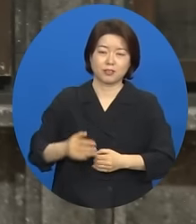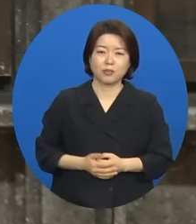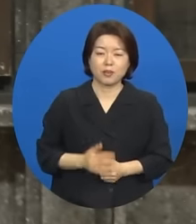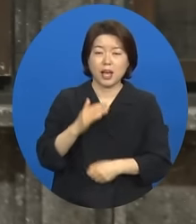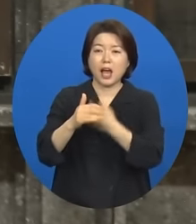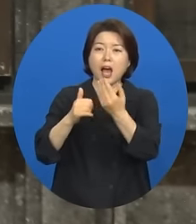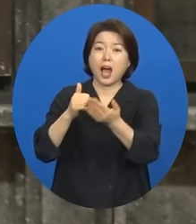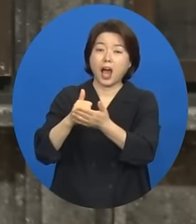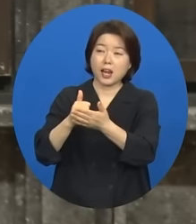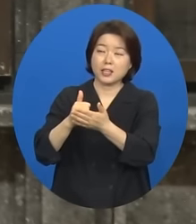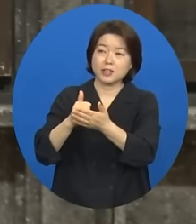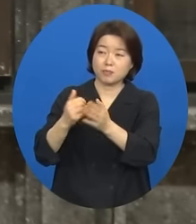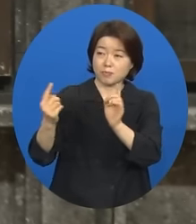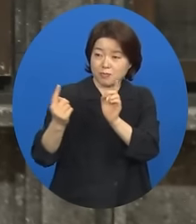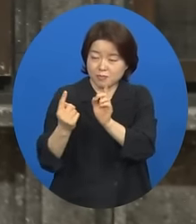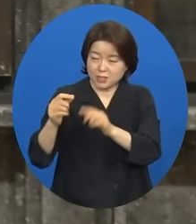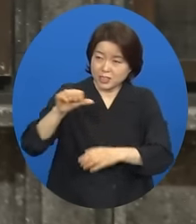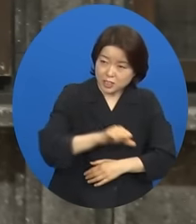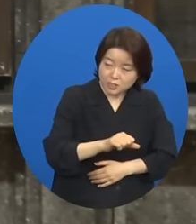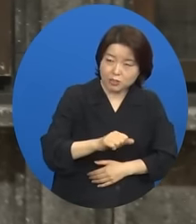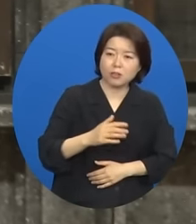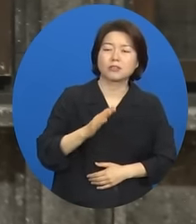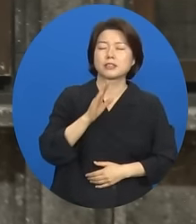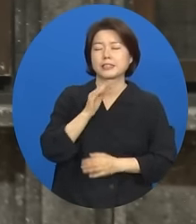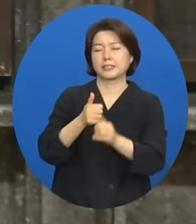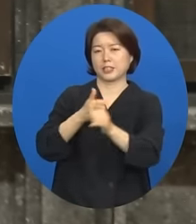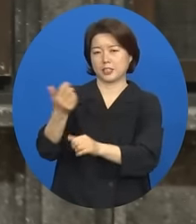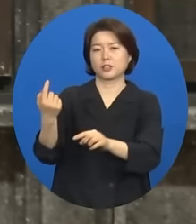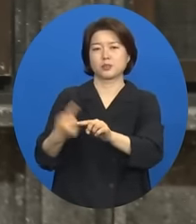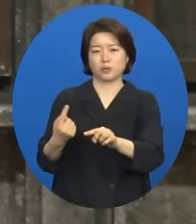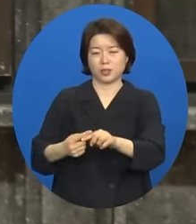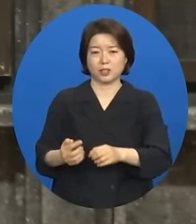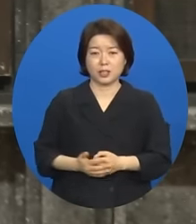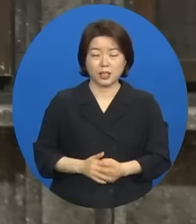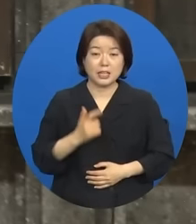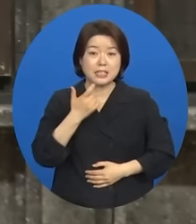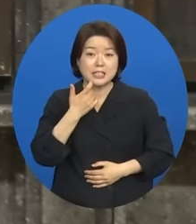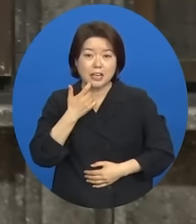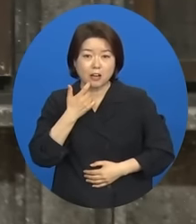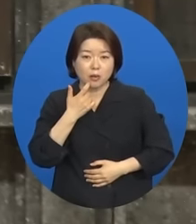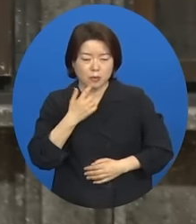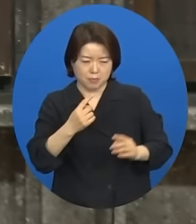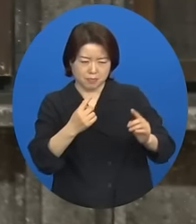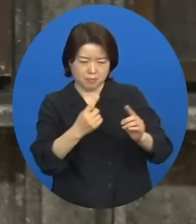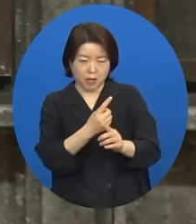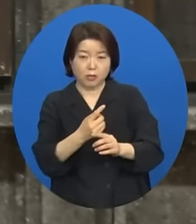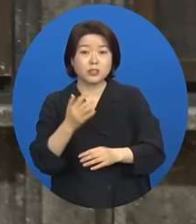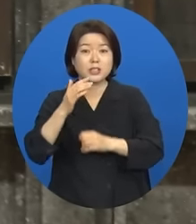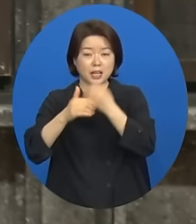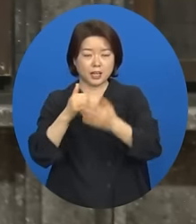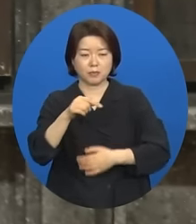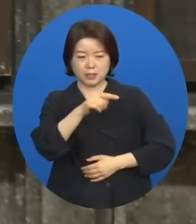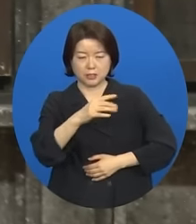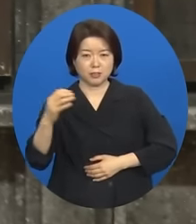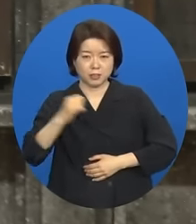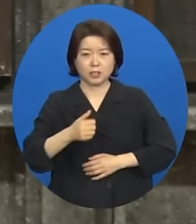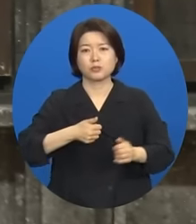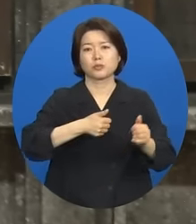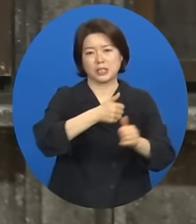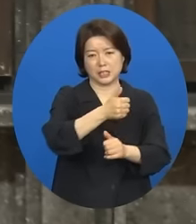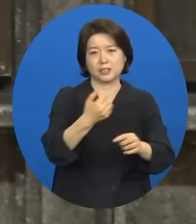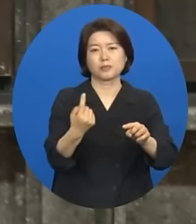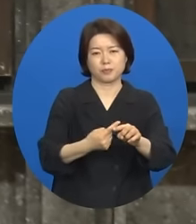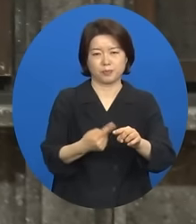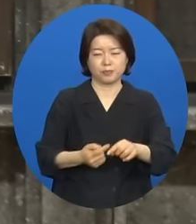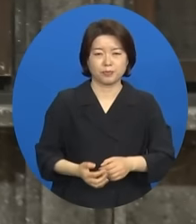것이 진정 이기는 것입니다. 야곱을 꺾으신 하나님도 결국 그것으로 이기신 것이죠.